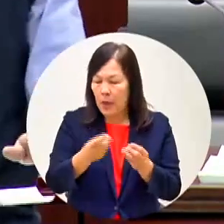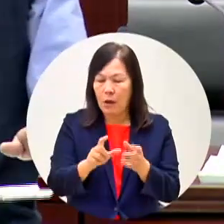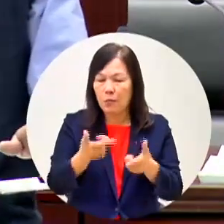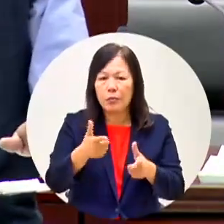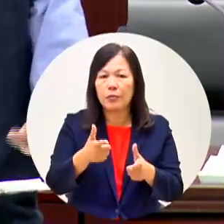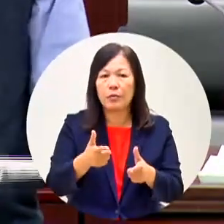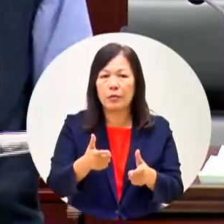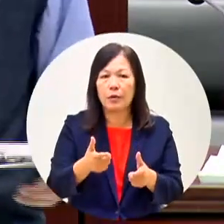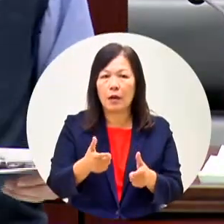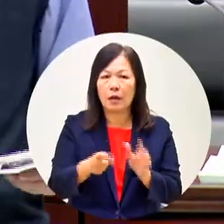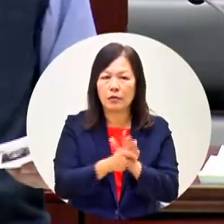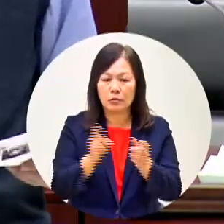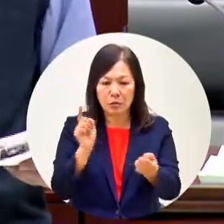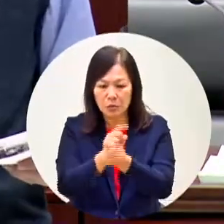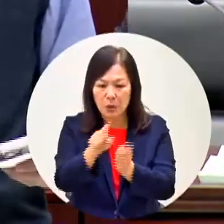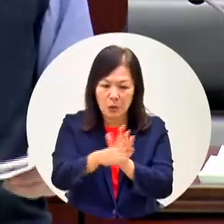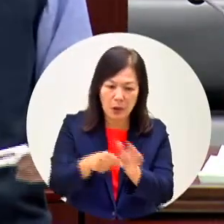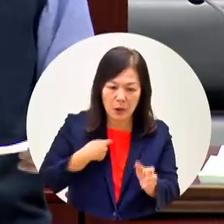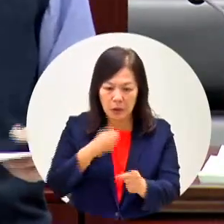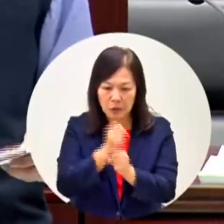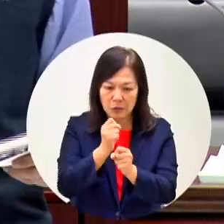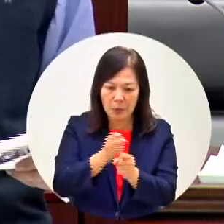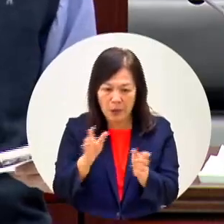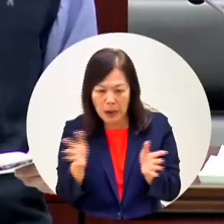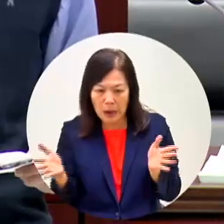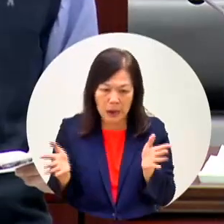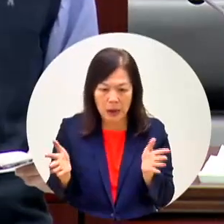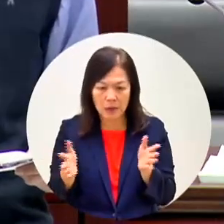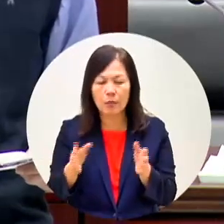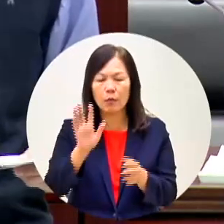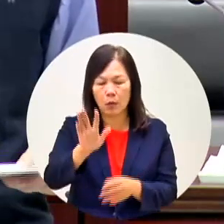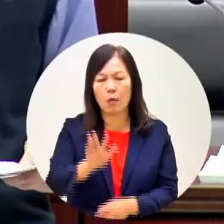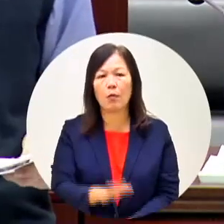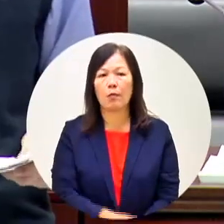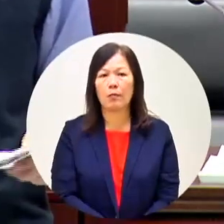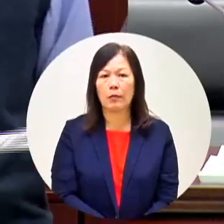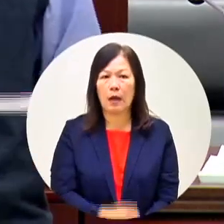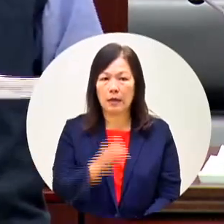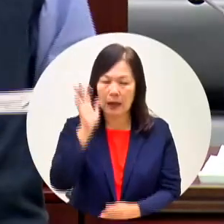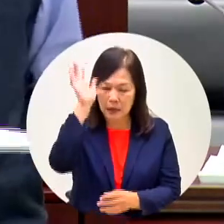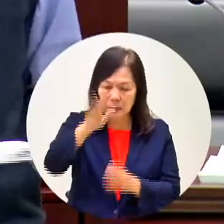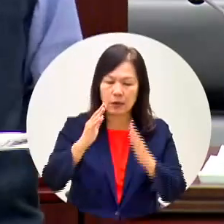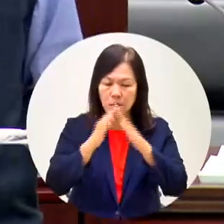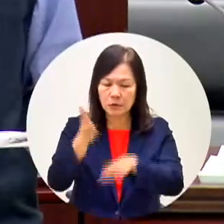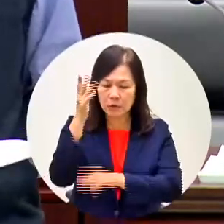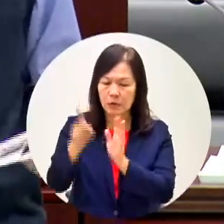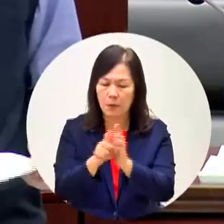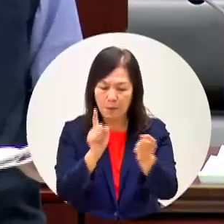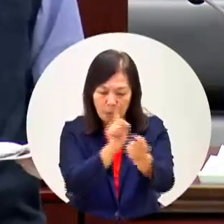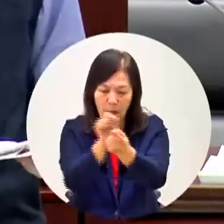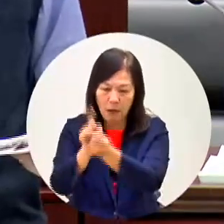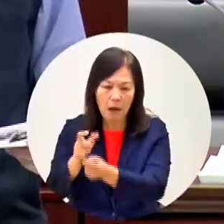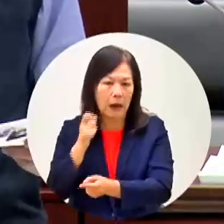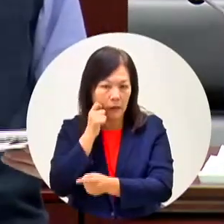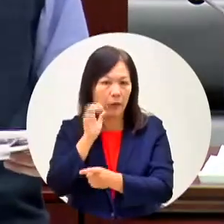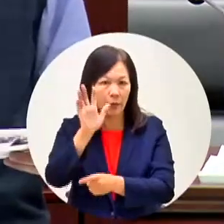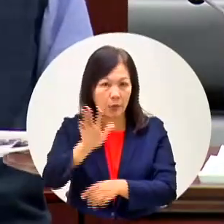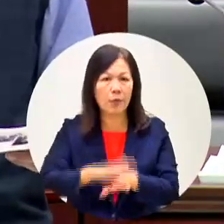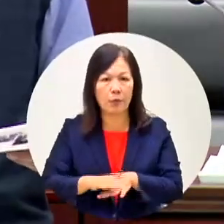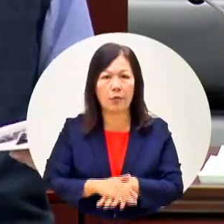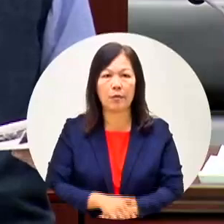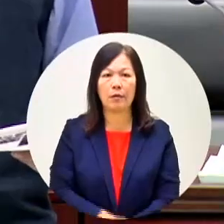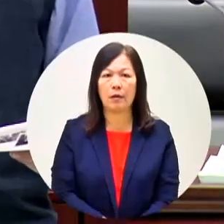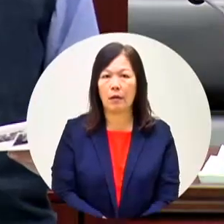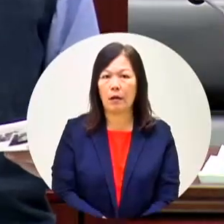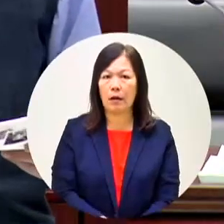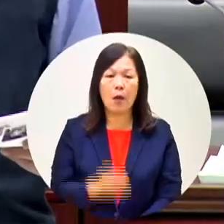理的危机，所以未来市政府的执政也一定会碰到很多危机，我们担忧是当危机来临我们怎么处理，我觉得这是